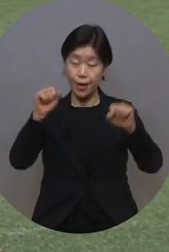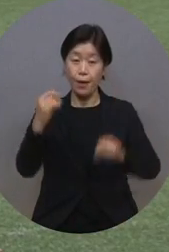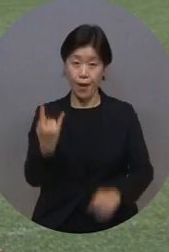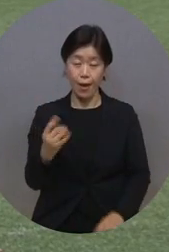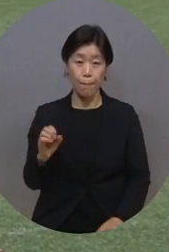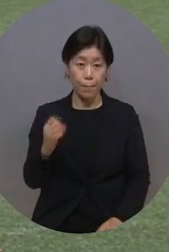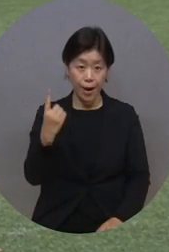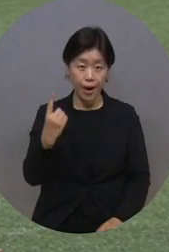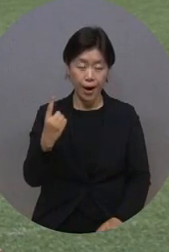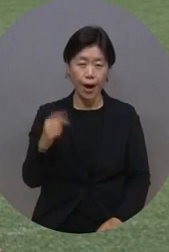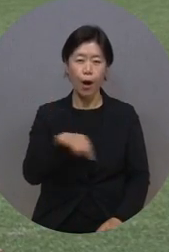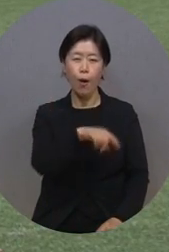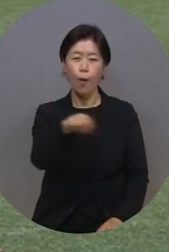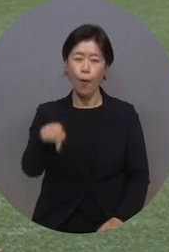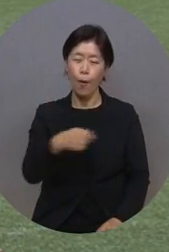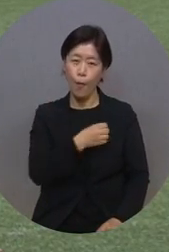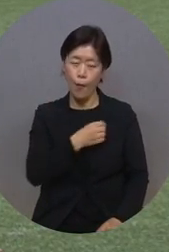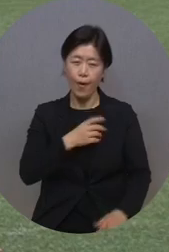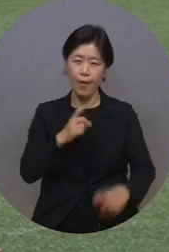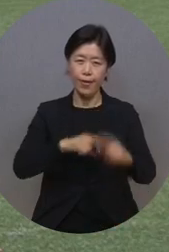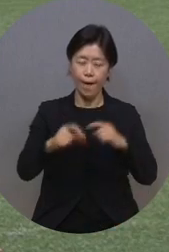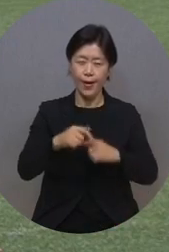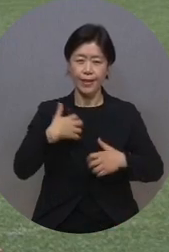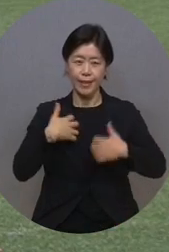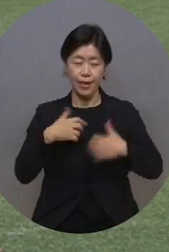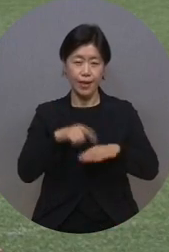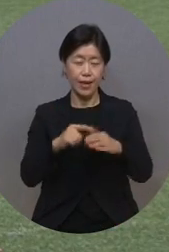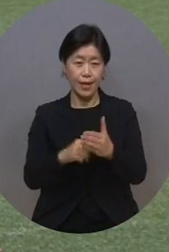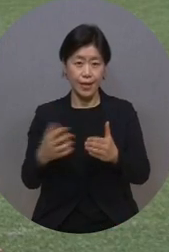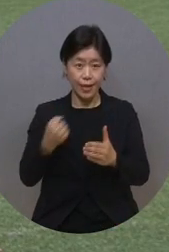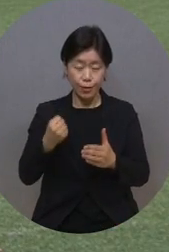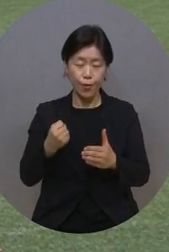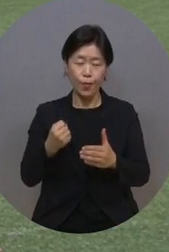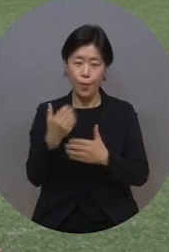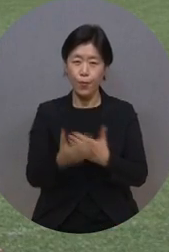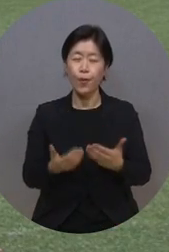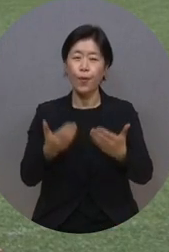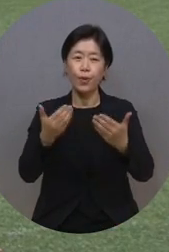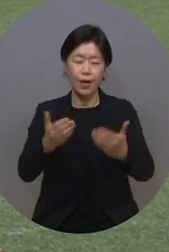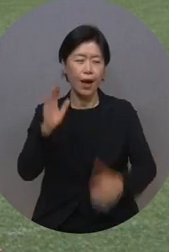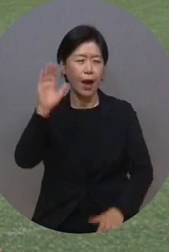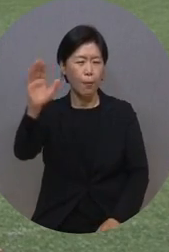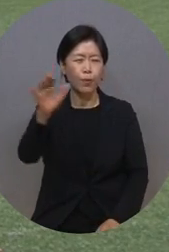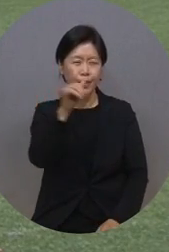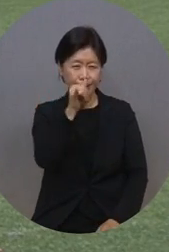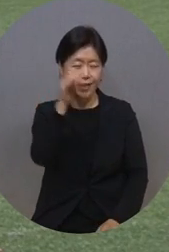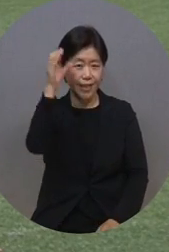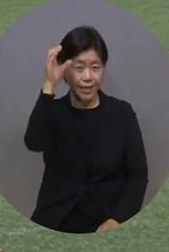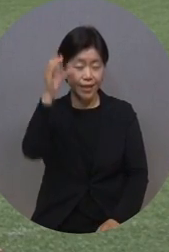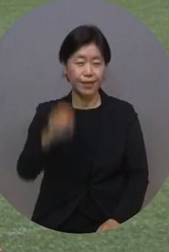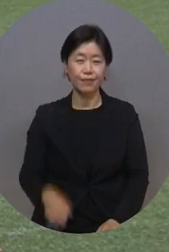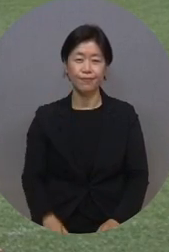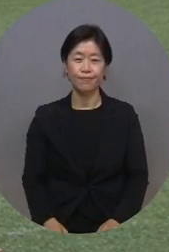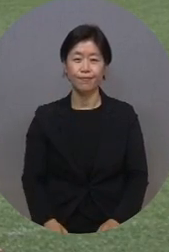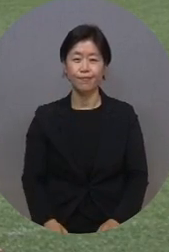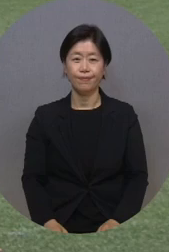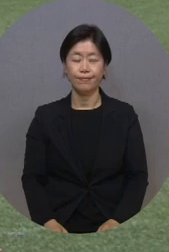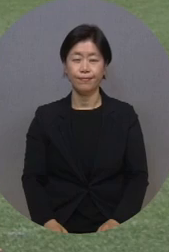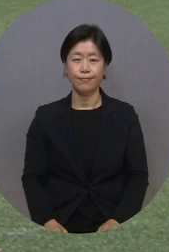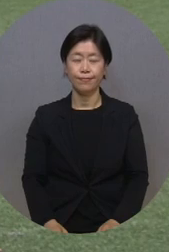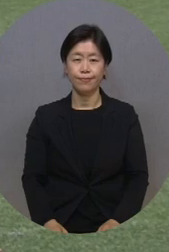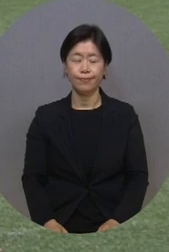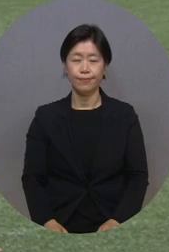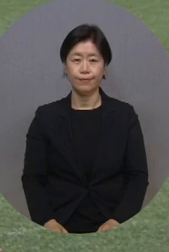라이온스 회원들이 조금 더 활기를 찾아 지역사회 봉사에 큰 힘을 기여할 수 있도록 기대해봅니다. 복지TV